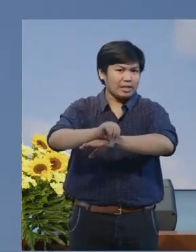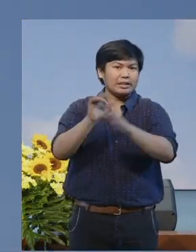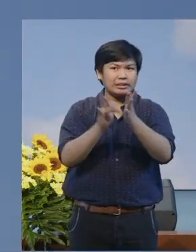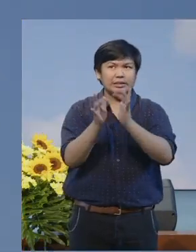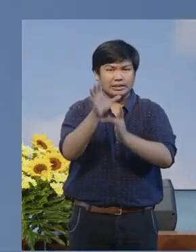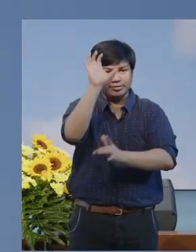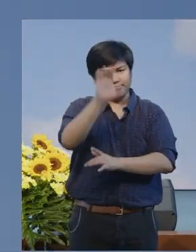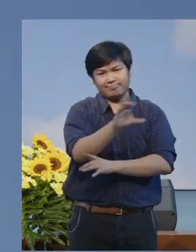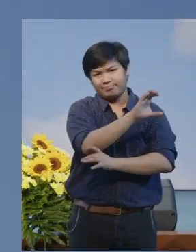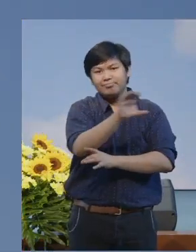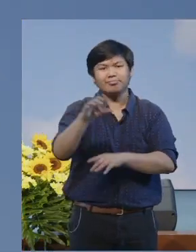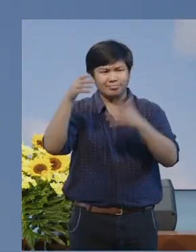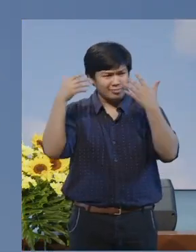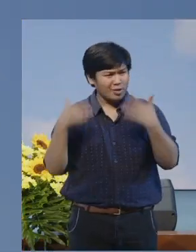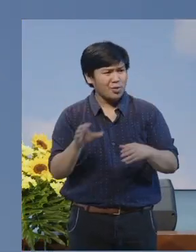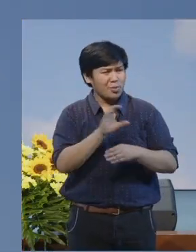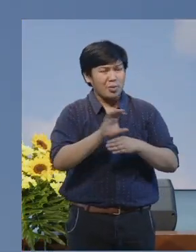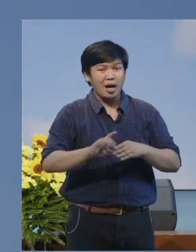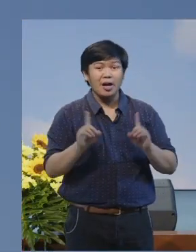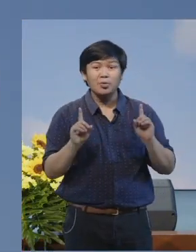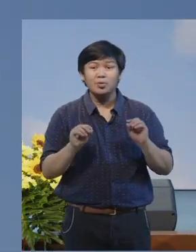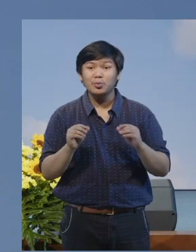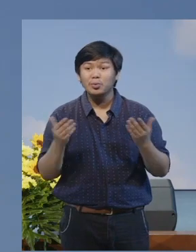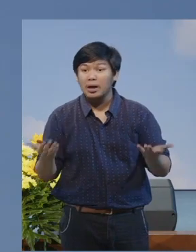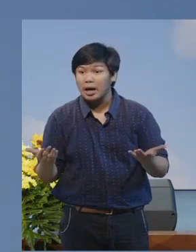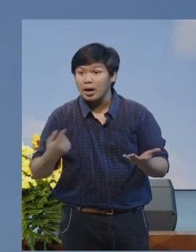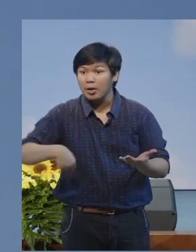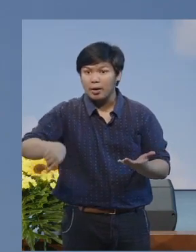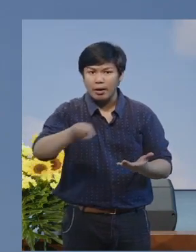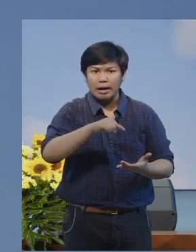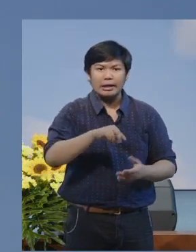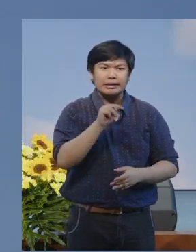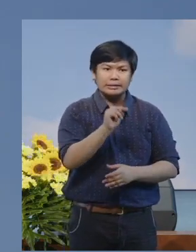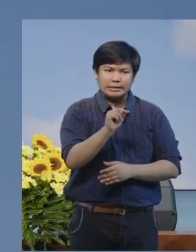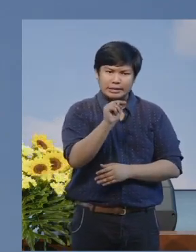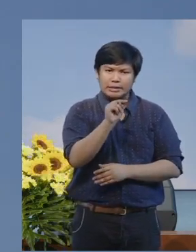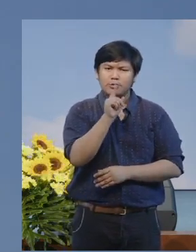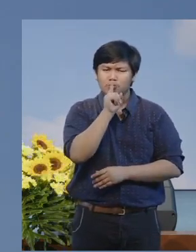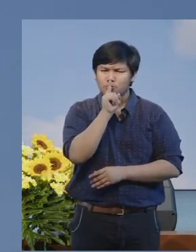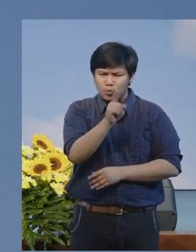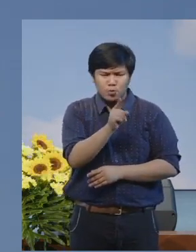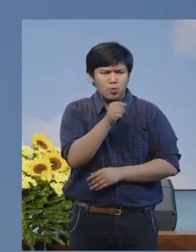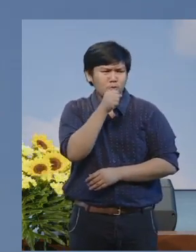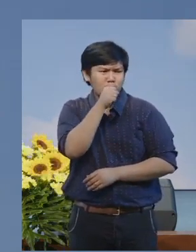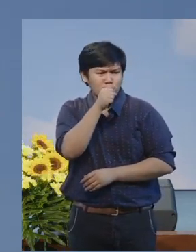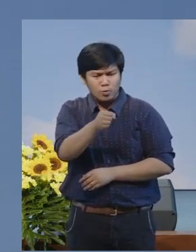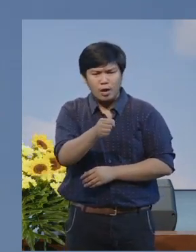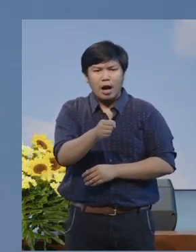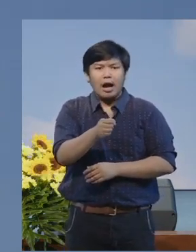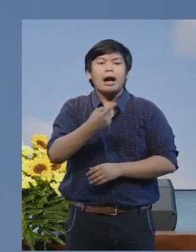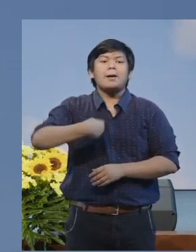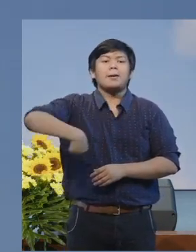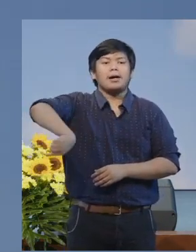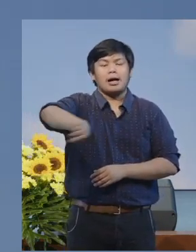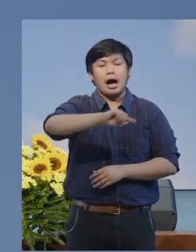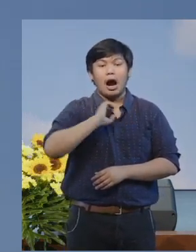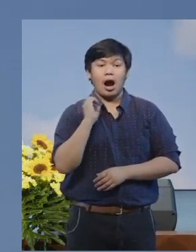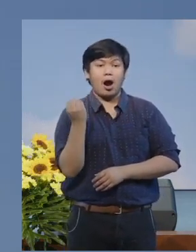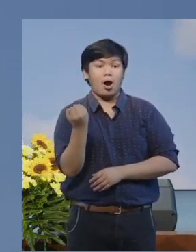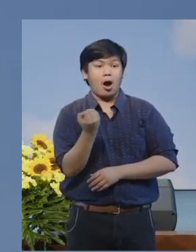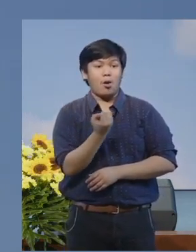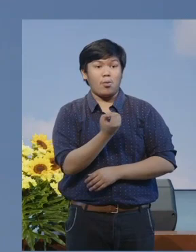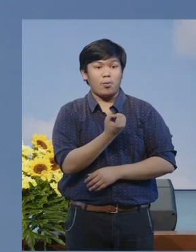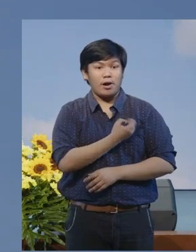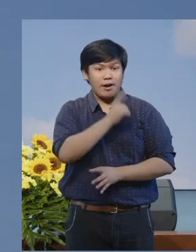krus. Kaya ano ang solusyon? Tiyakin, mga kapatid, na tayo ay